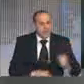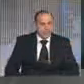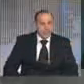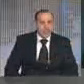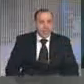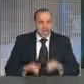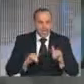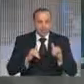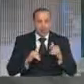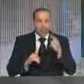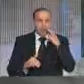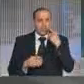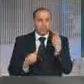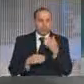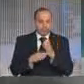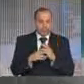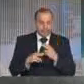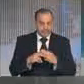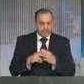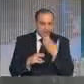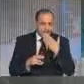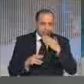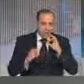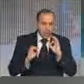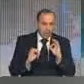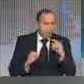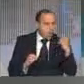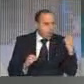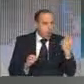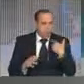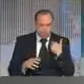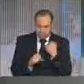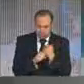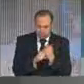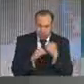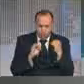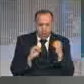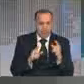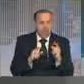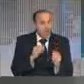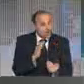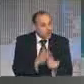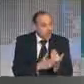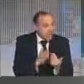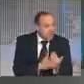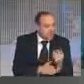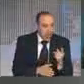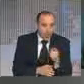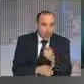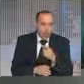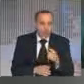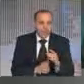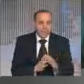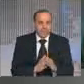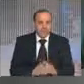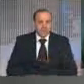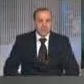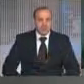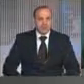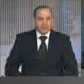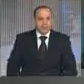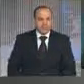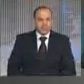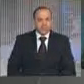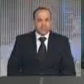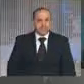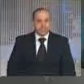الاجواء كلها مهيئه في صفاقس والحمد لله الناس كل تحب تخدم الرابطه رغم انها جديده وحديثه العهد ل انها